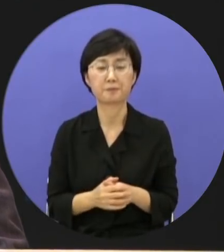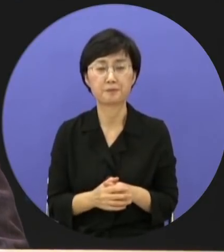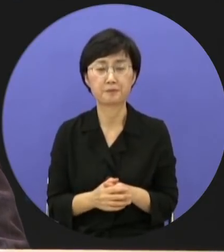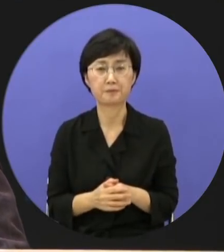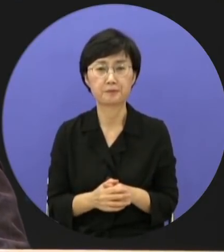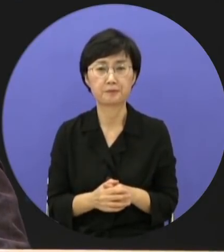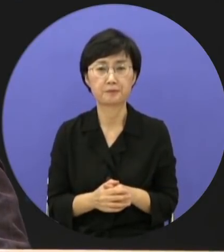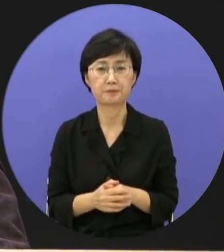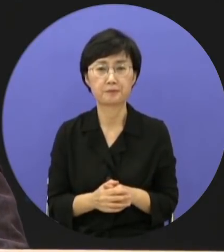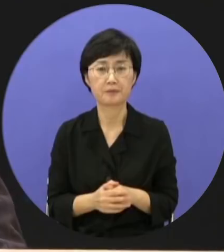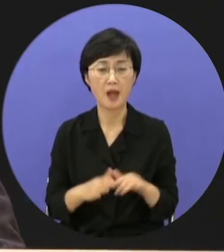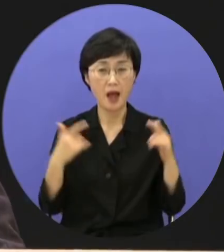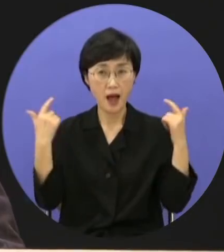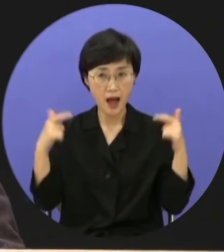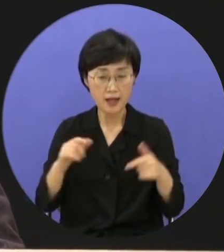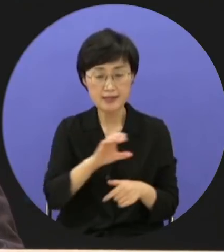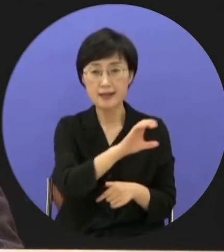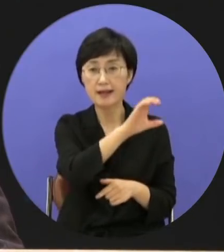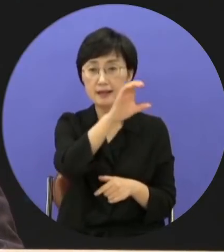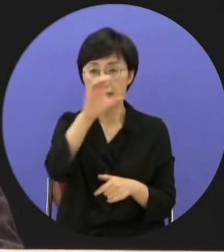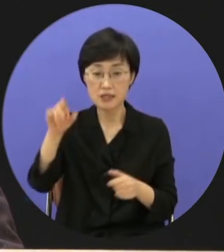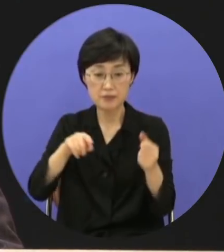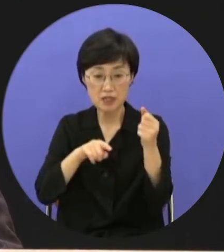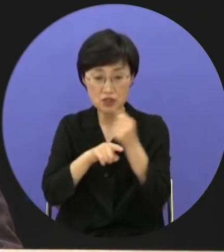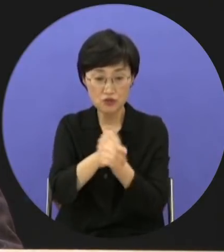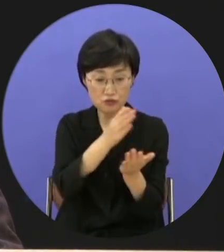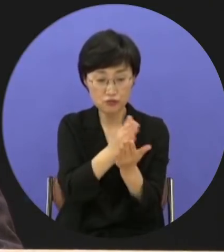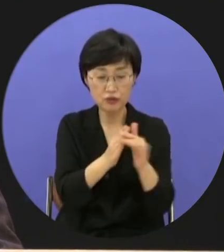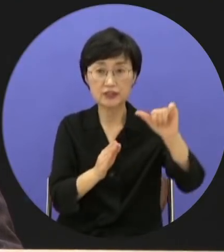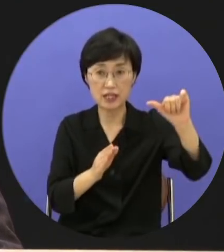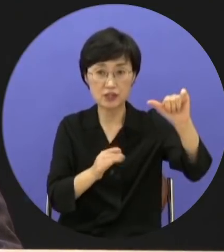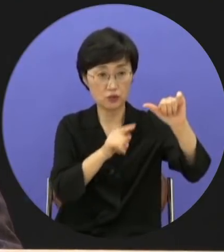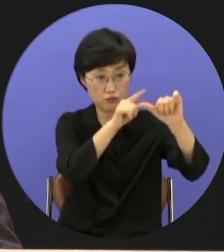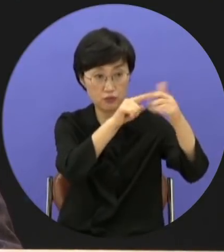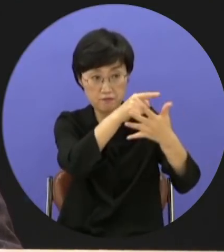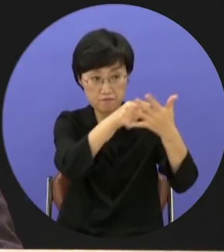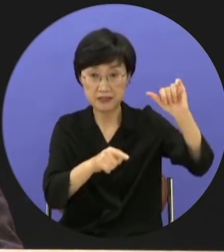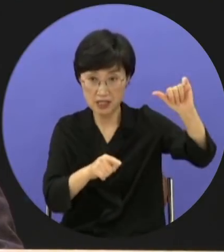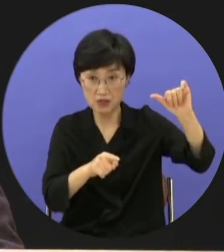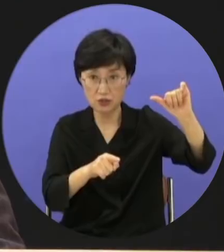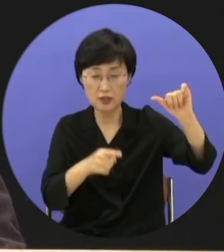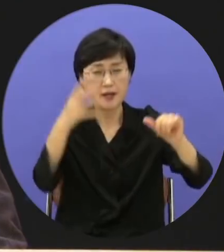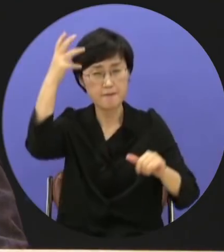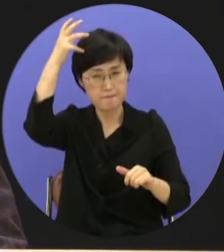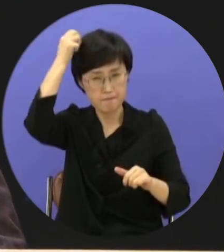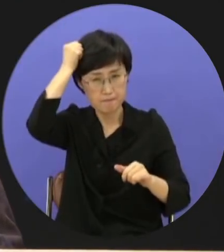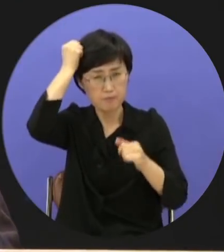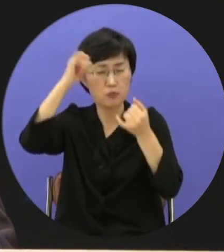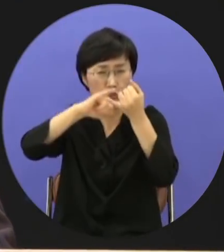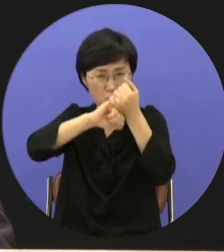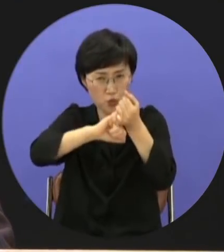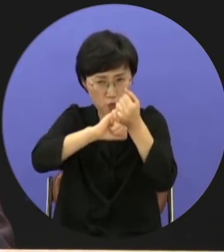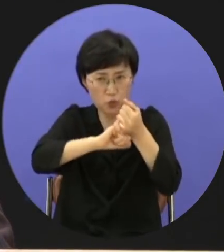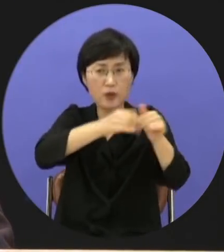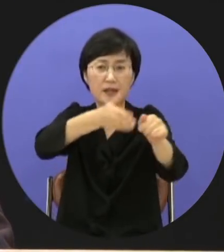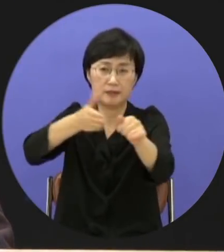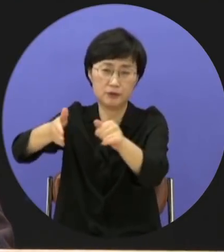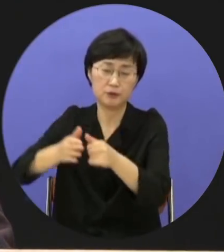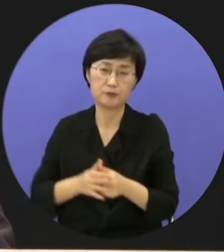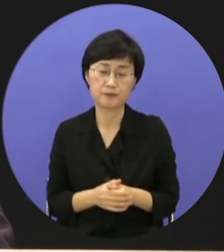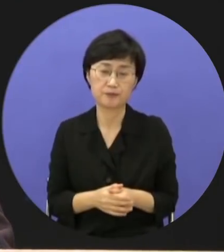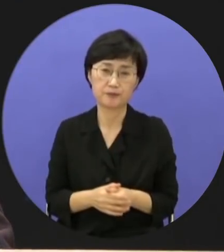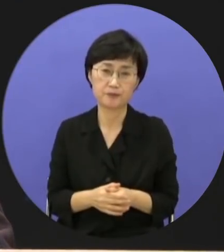of this. 항상 크리스마스 이유 다섯 가지 꼭 알아야 돼요. You must absolutely be aware of the five reasons why we must have